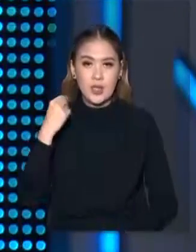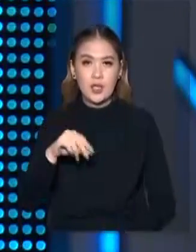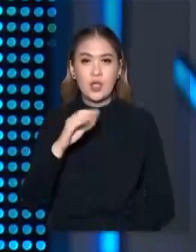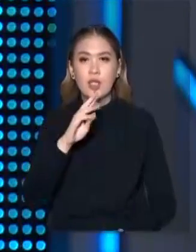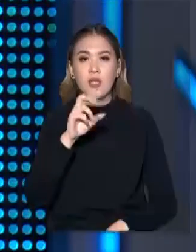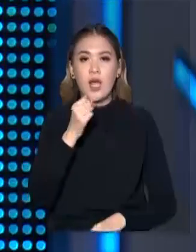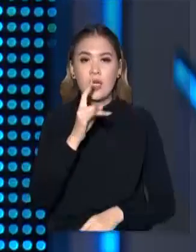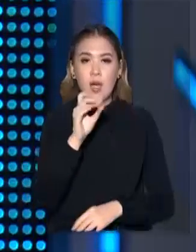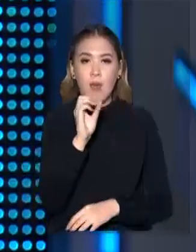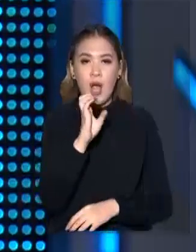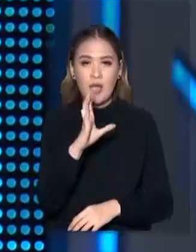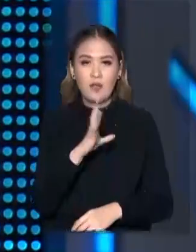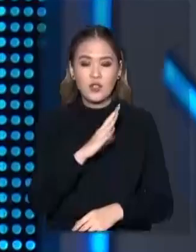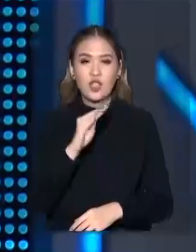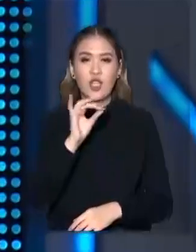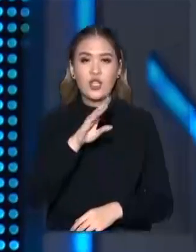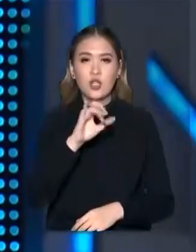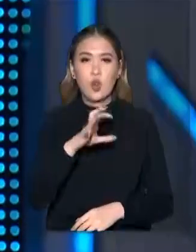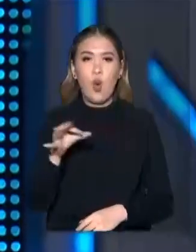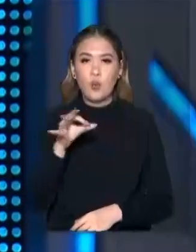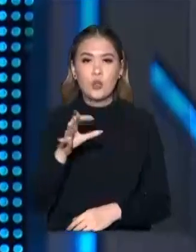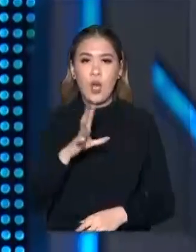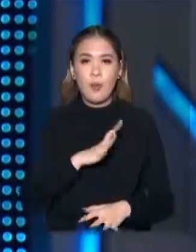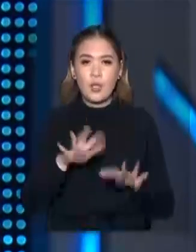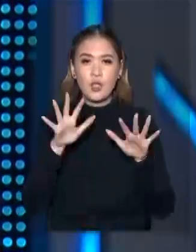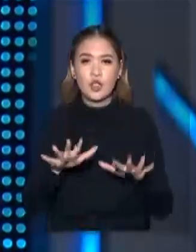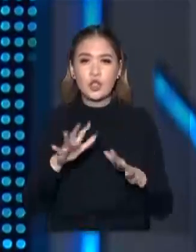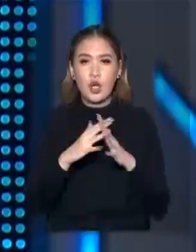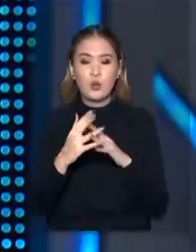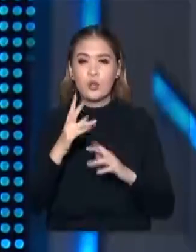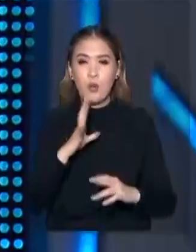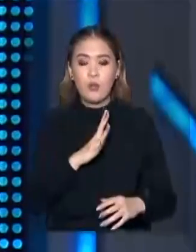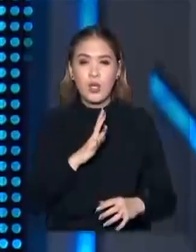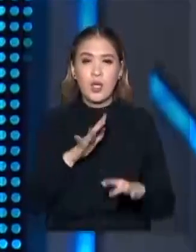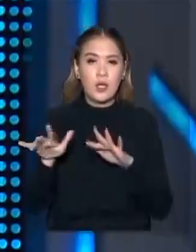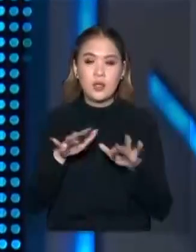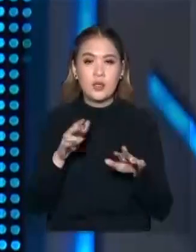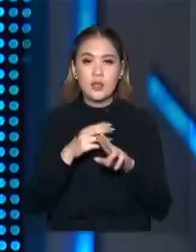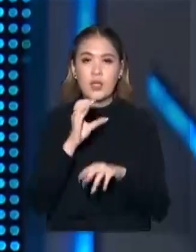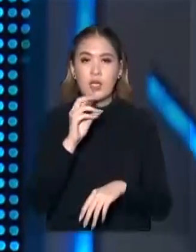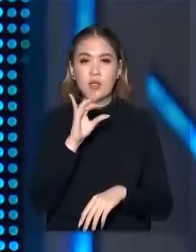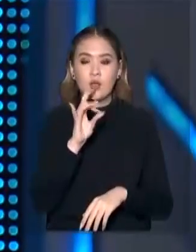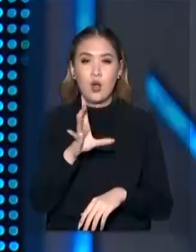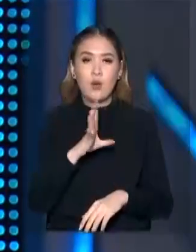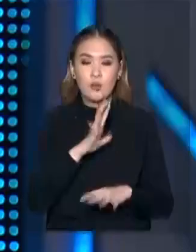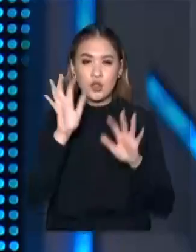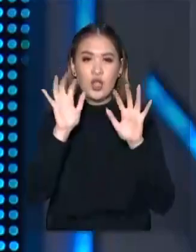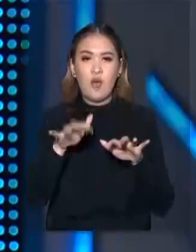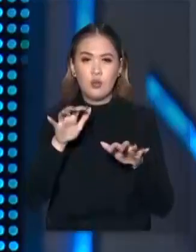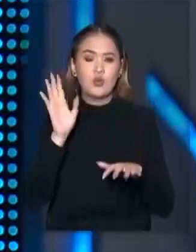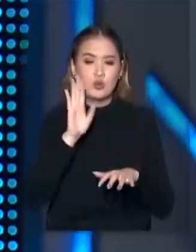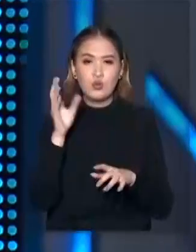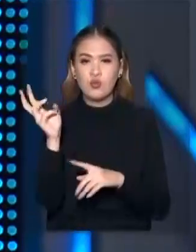президенттігіне кандидат Жигули Дайрабаев Жетісу облысы Панфилов ауданындағы шаруа қожалығында болды. Ол агросектор саласына жаңбырлатып